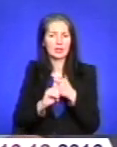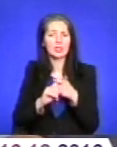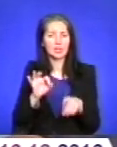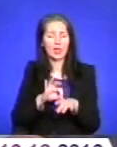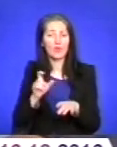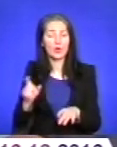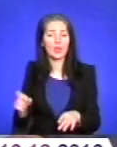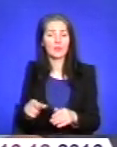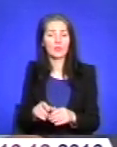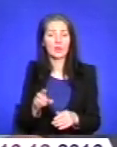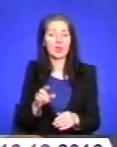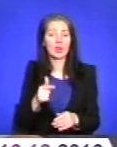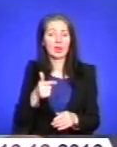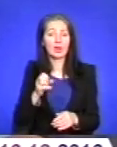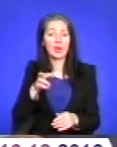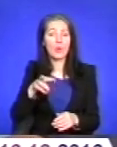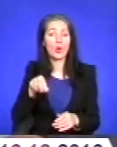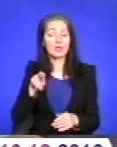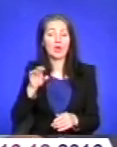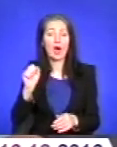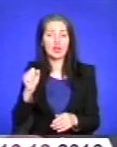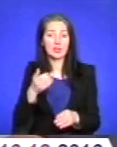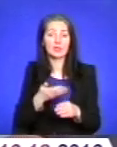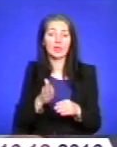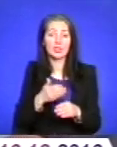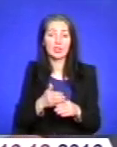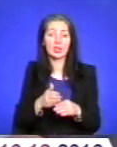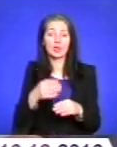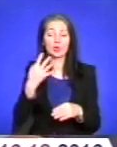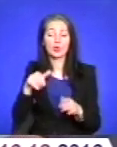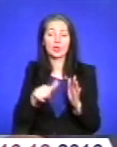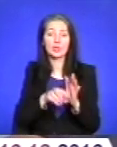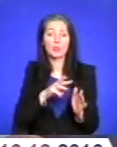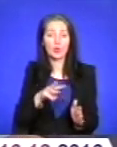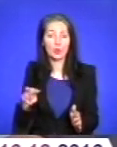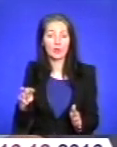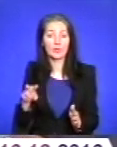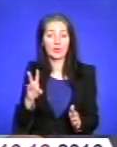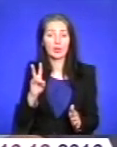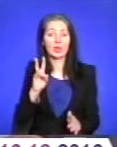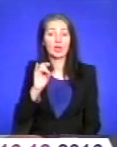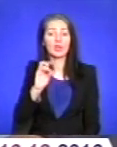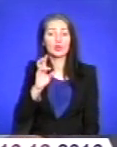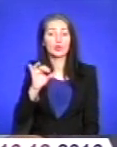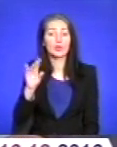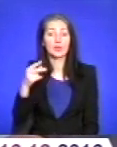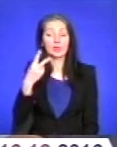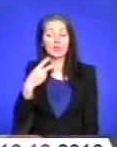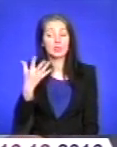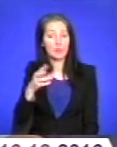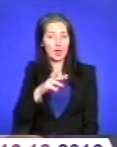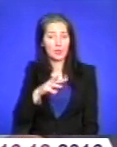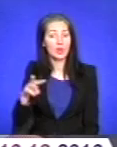пацієнтів. На гемодіаліз практично виділили 46 мільйонів і на інсуліни 25,5